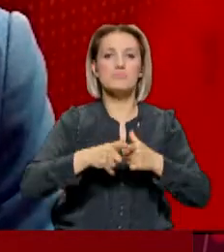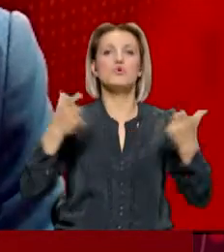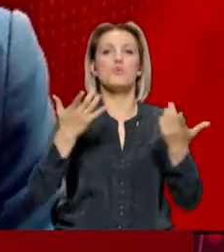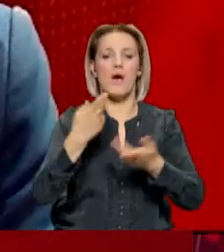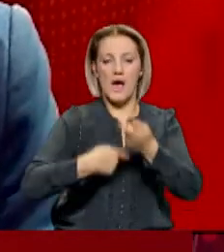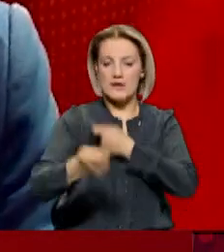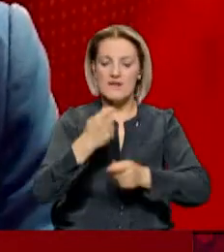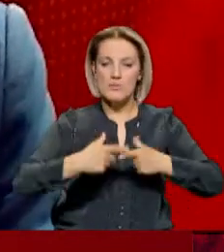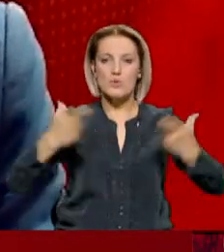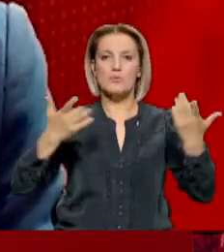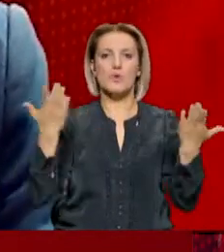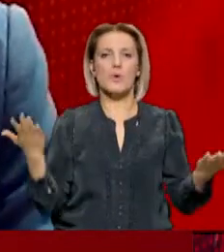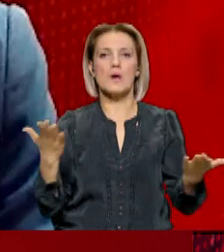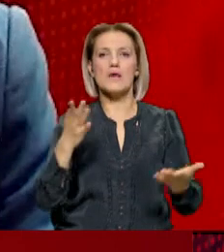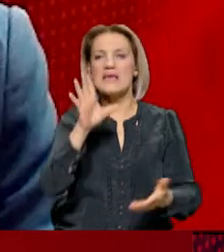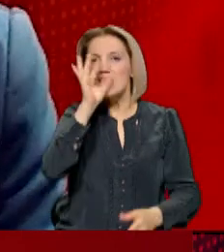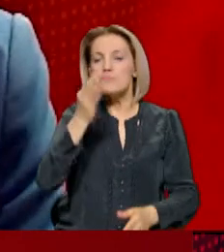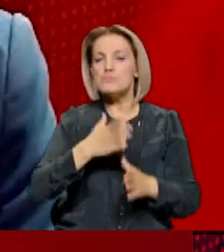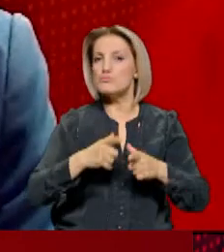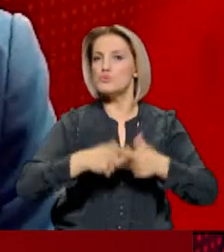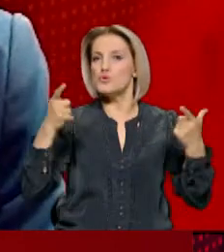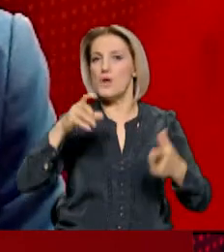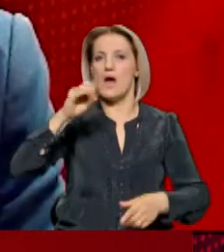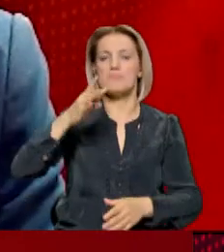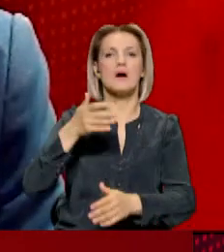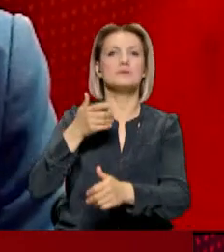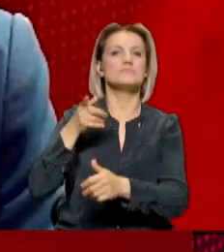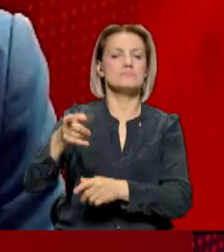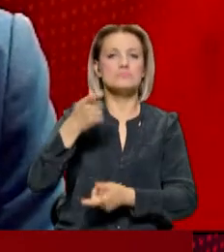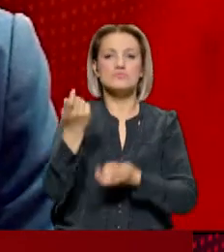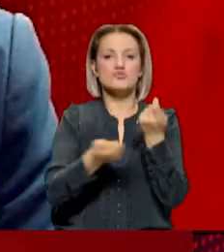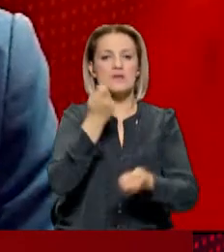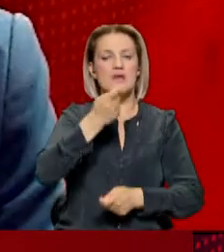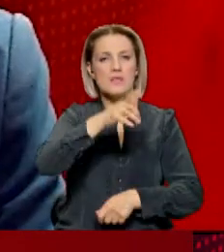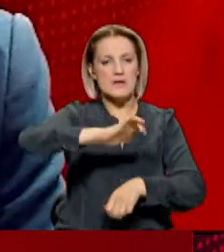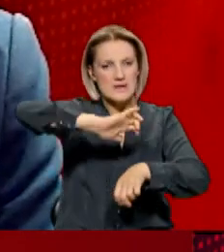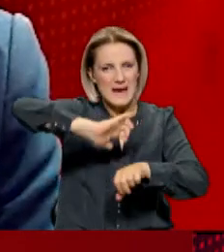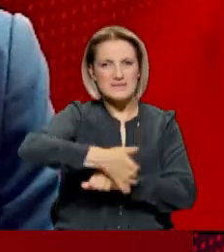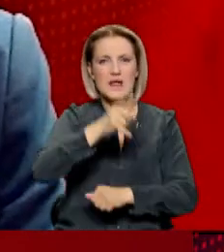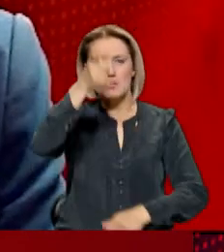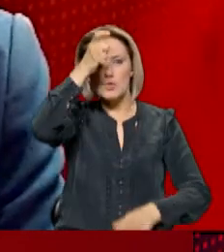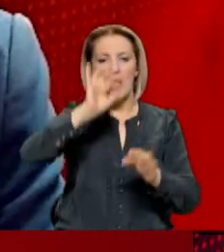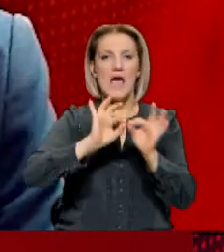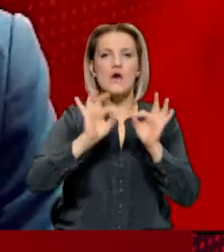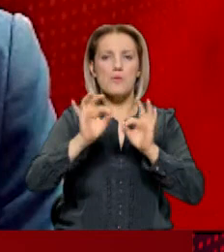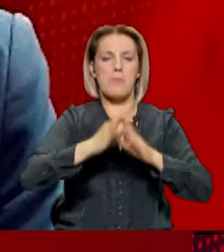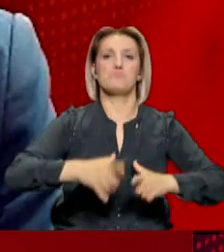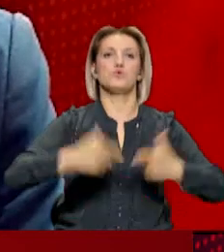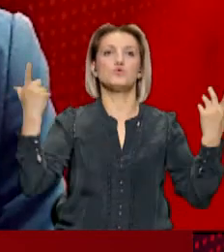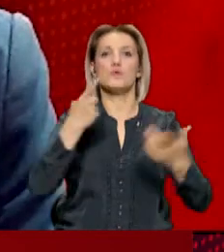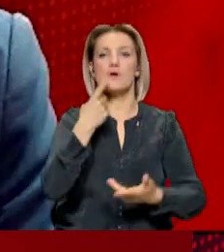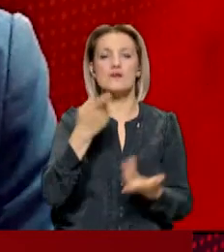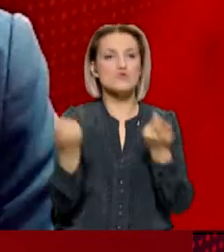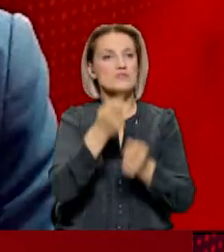esnaf büyümüyor peynir yoktu çünkü yandaşlar büyüdü çalışanların sırtına basarak omuzlarına basarak Türkiye ekonomisinin büyük